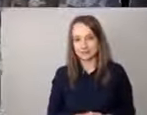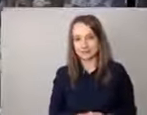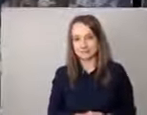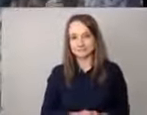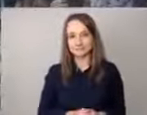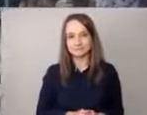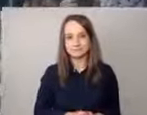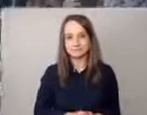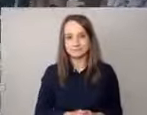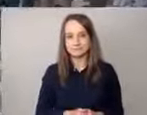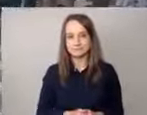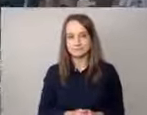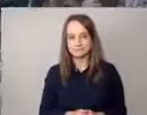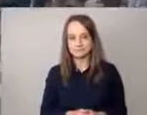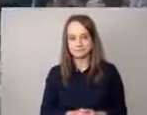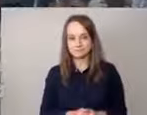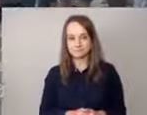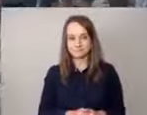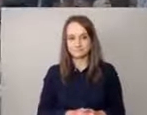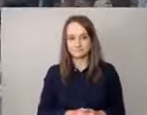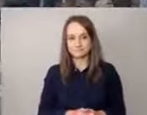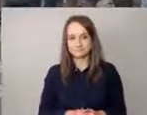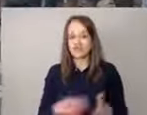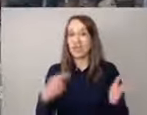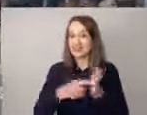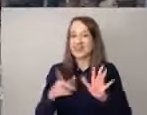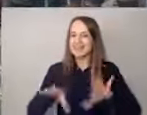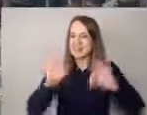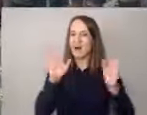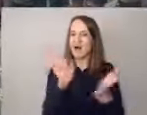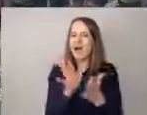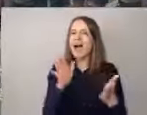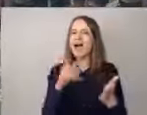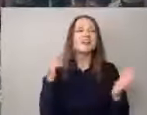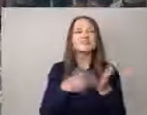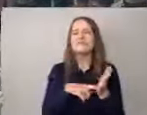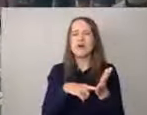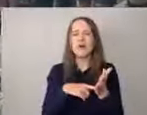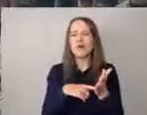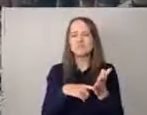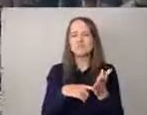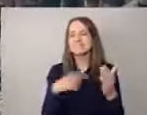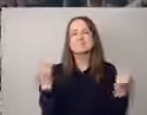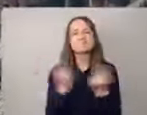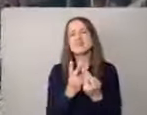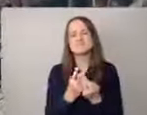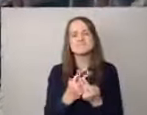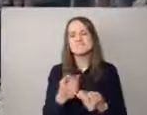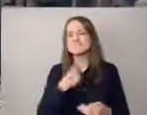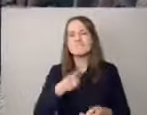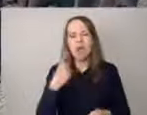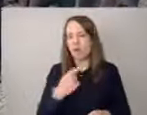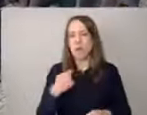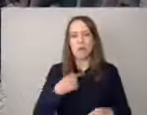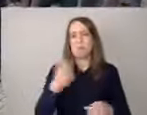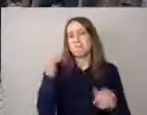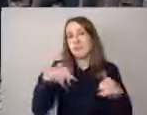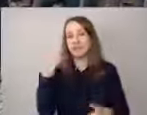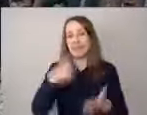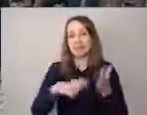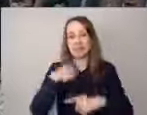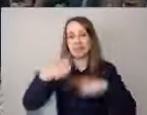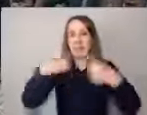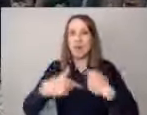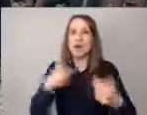Takie wybory, drodzy państwo, zdarzają się bardzo rzadko, być może raz na pokolenie. Wybory, które naprawdę zadecydują o tym, czy będziemy